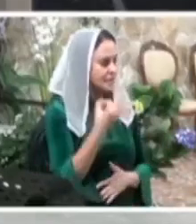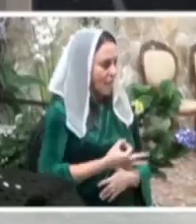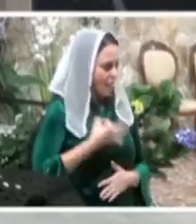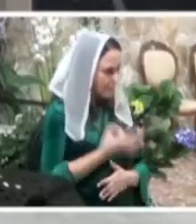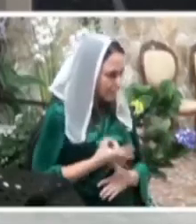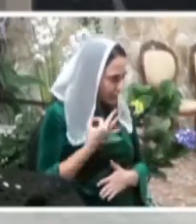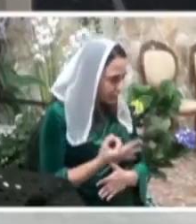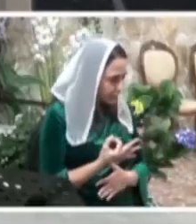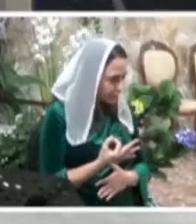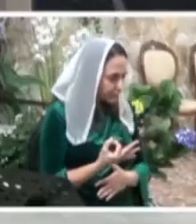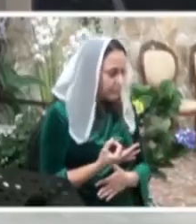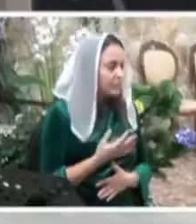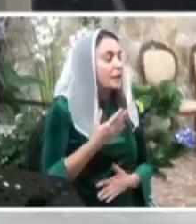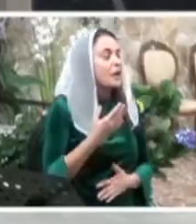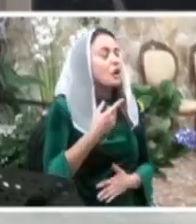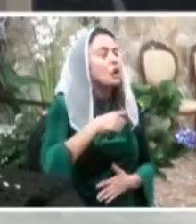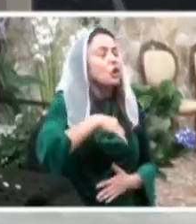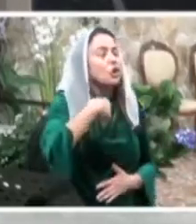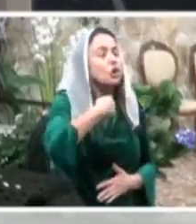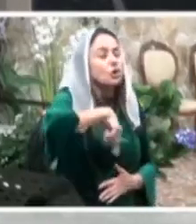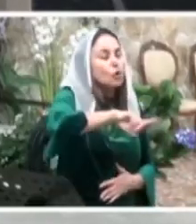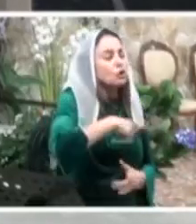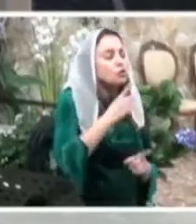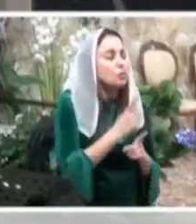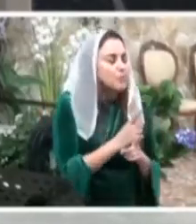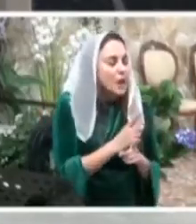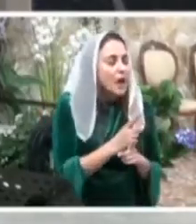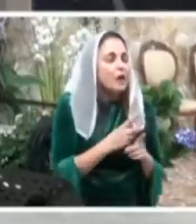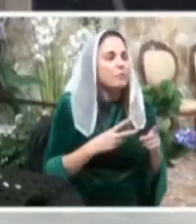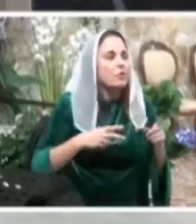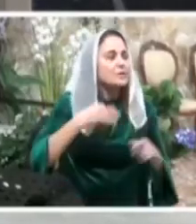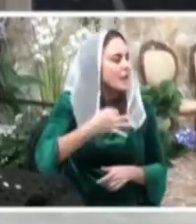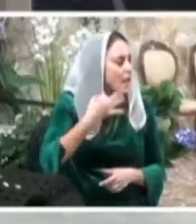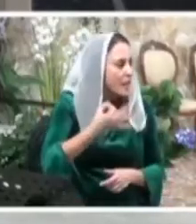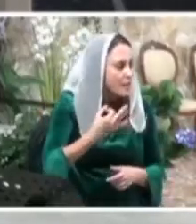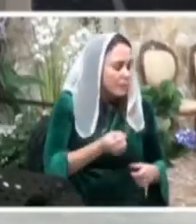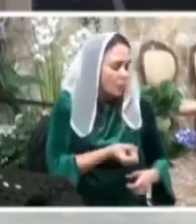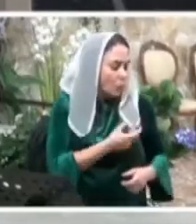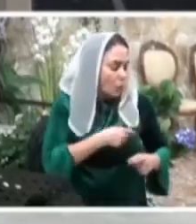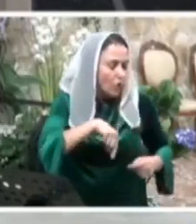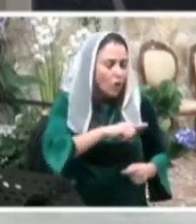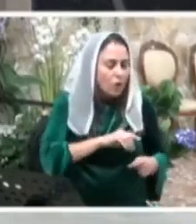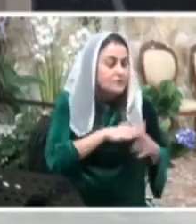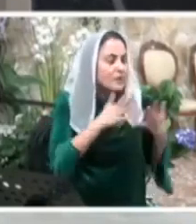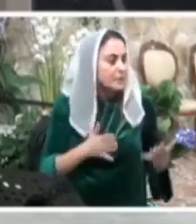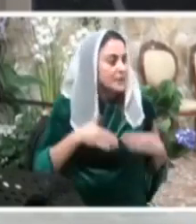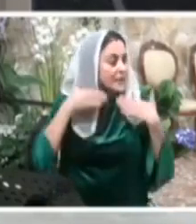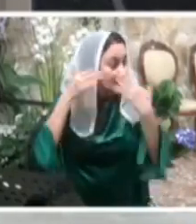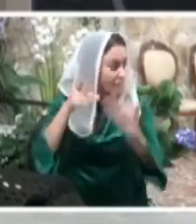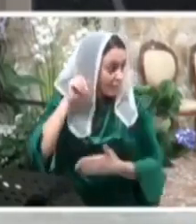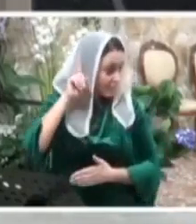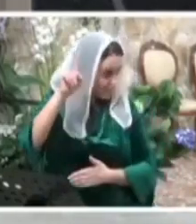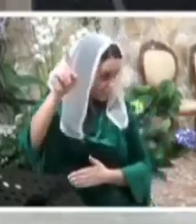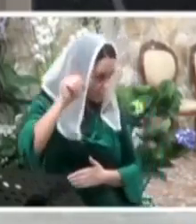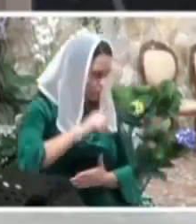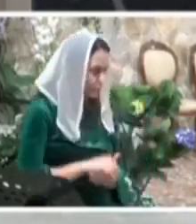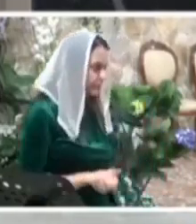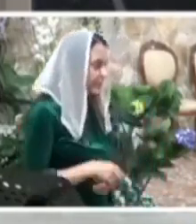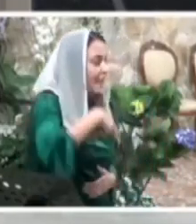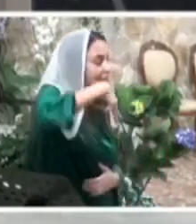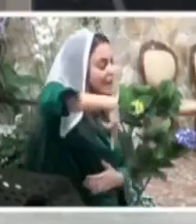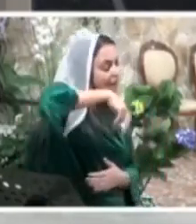tutto, ma tranne al Signore. Neemia vedeva: no, nel giorno del sabato non si